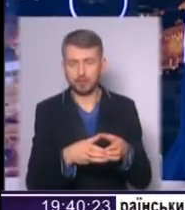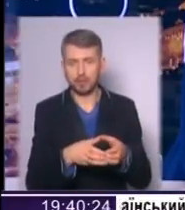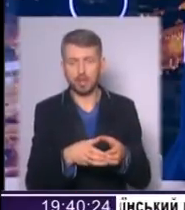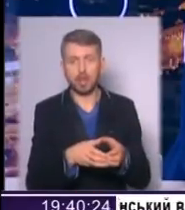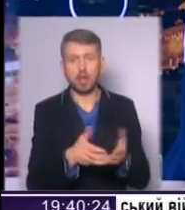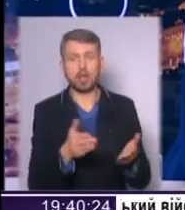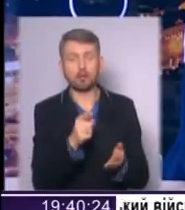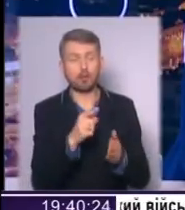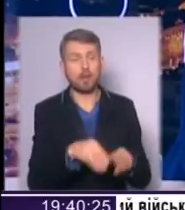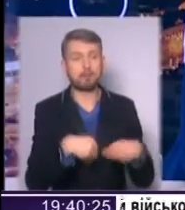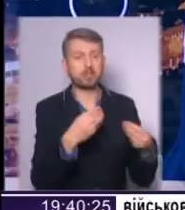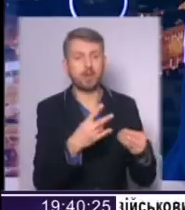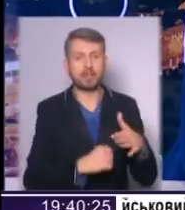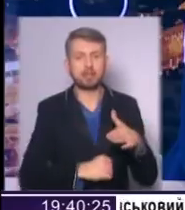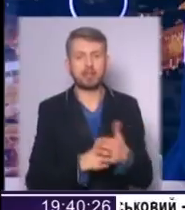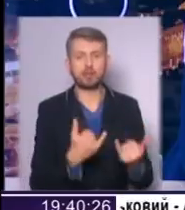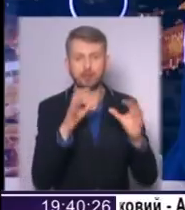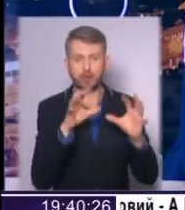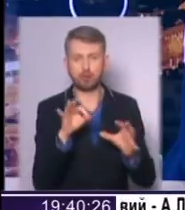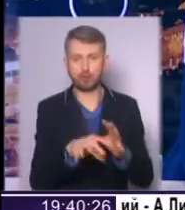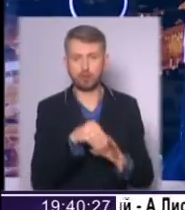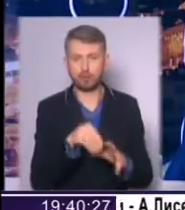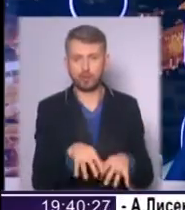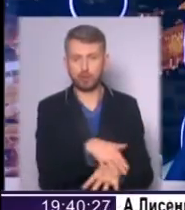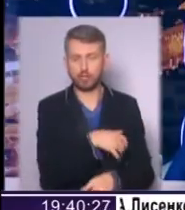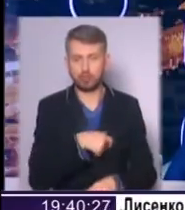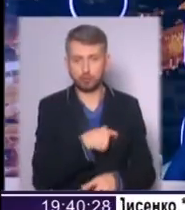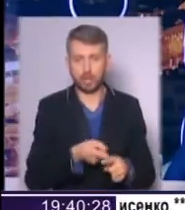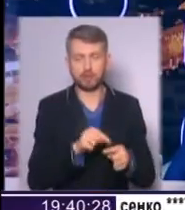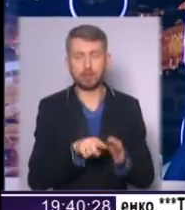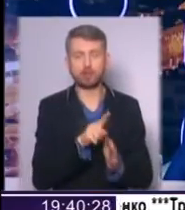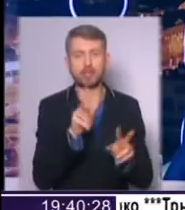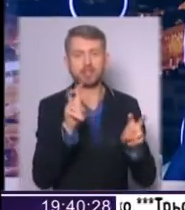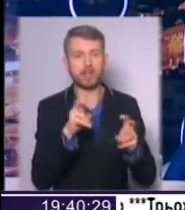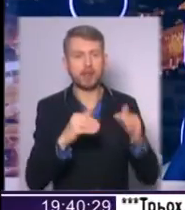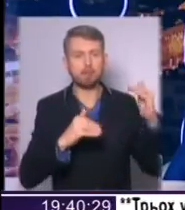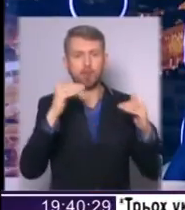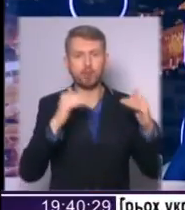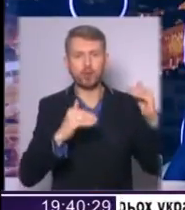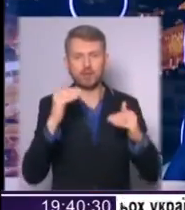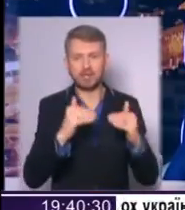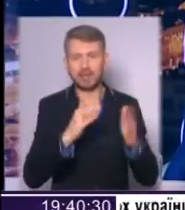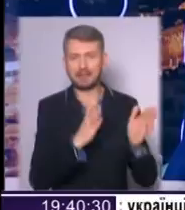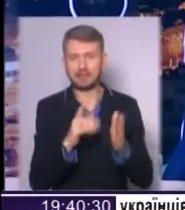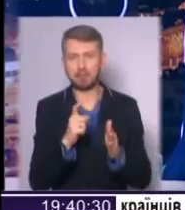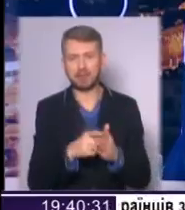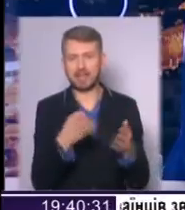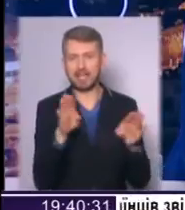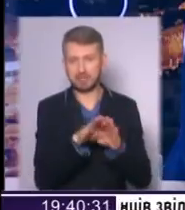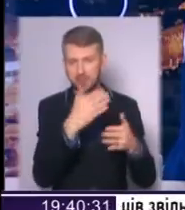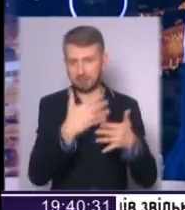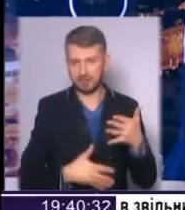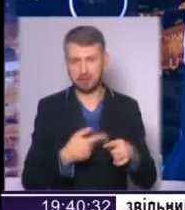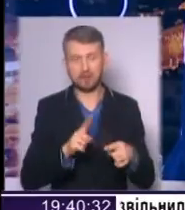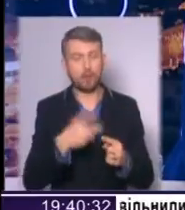які вона подавала на підставі чинного закону про вибір народних депутатів. Це те, що називається пропорційна система з закритими списками. Це